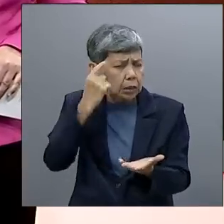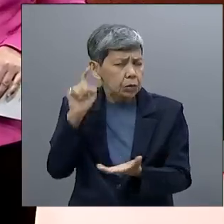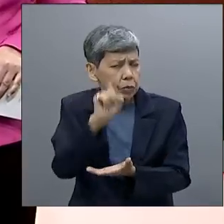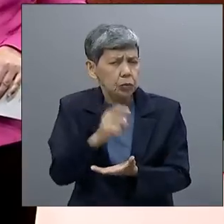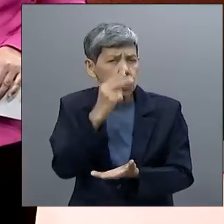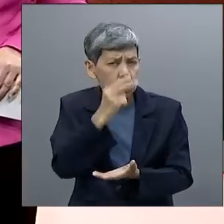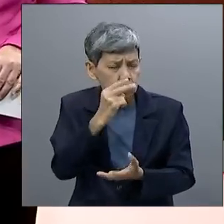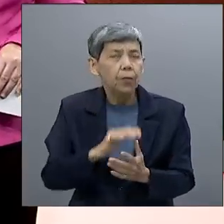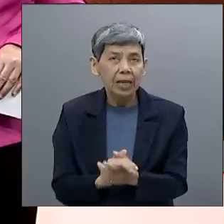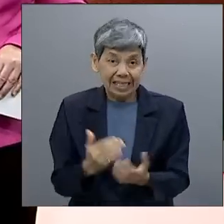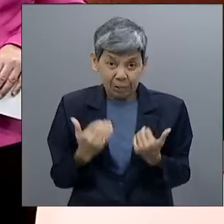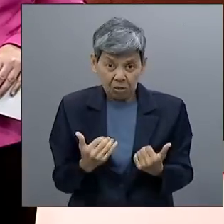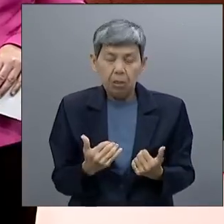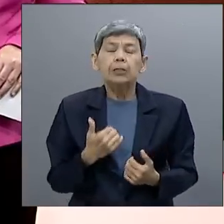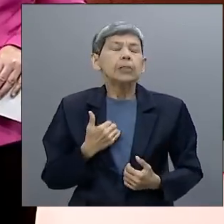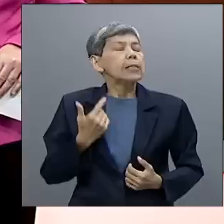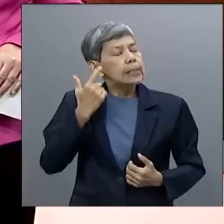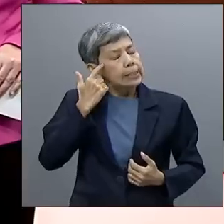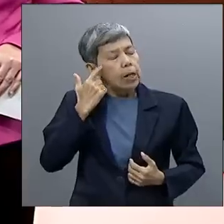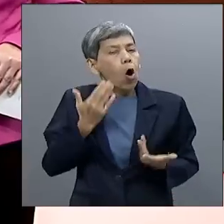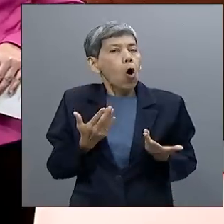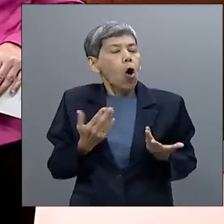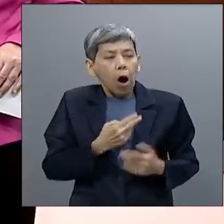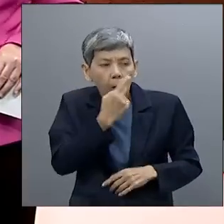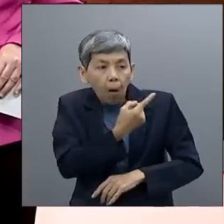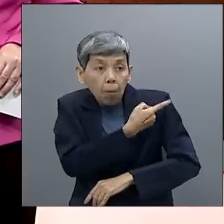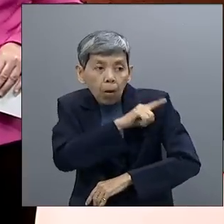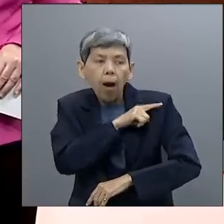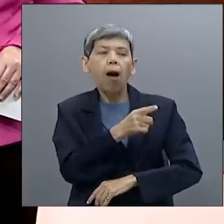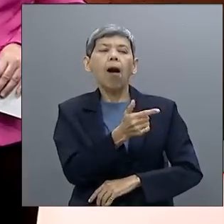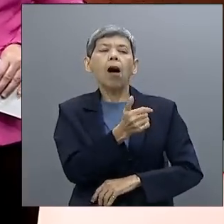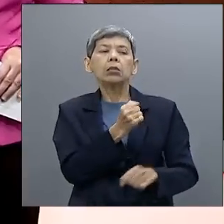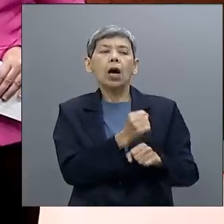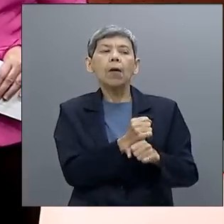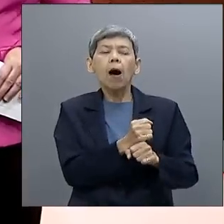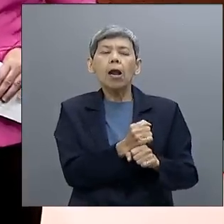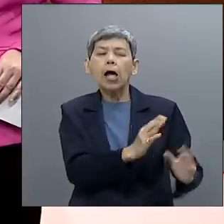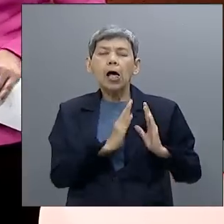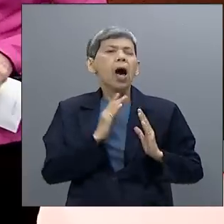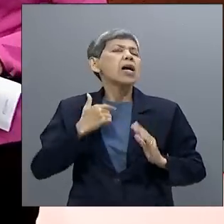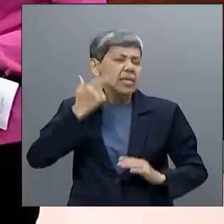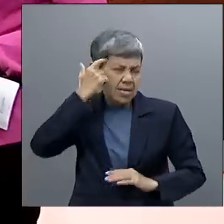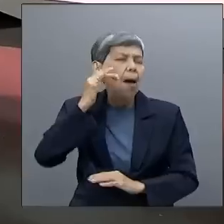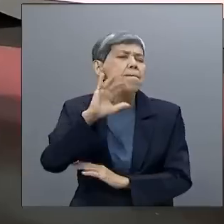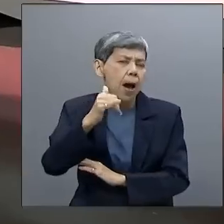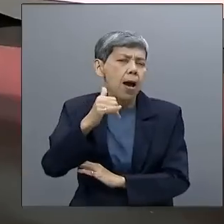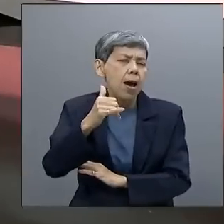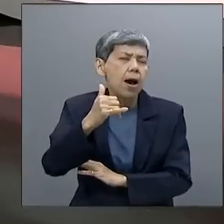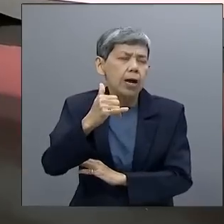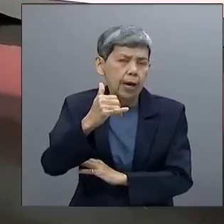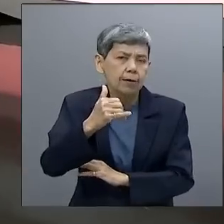และตอนนี้อาจจะตัดสินใจง่ายขึ้นนะคะเมื่อเห็นว่าโปแลนด์นั้นได้นำร่องไปแล้วค่ะคุณพรวดีคุณจิรัชชาจาก